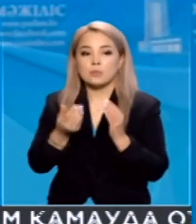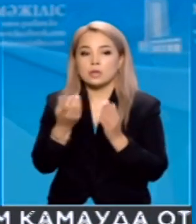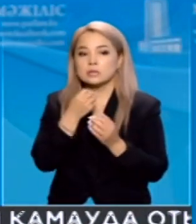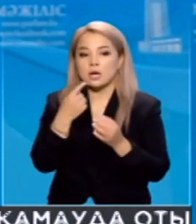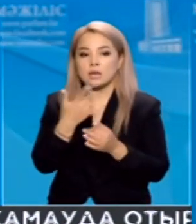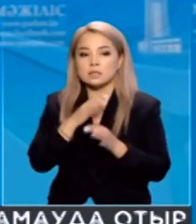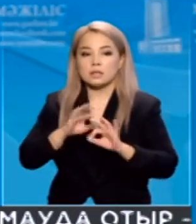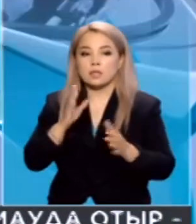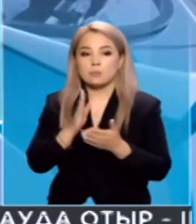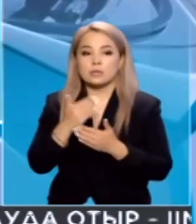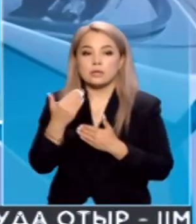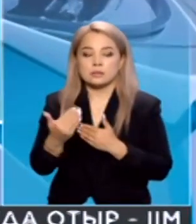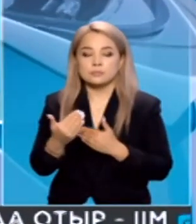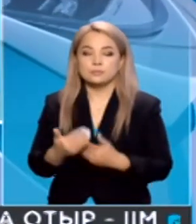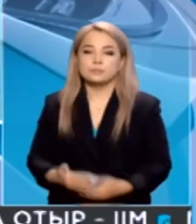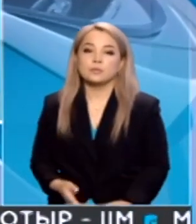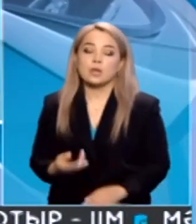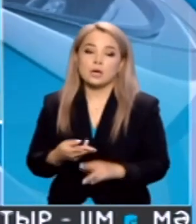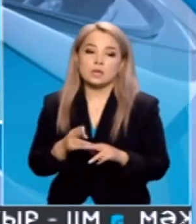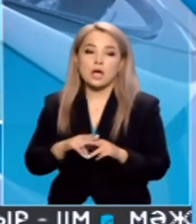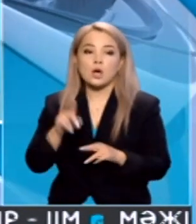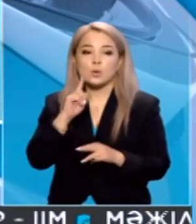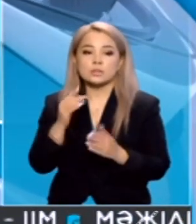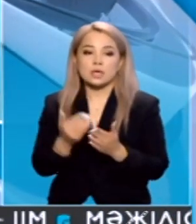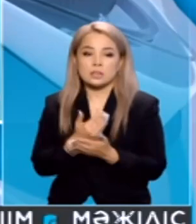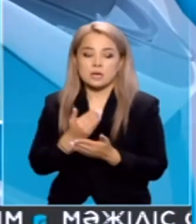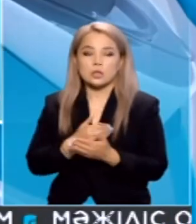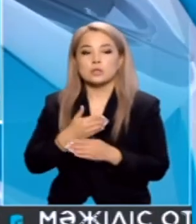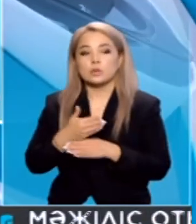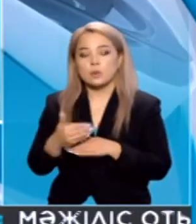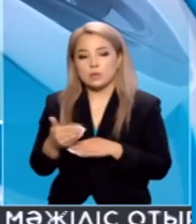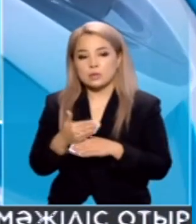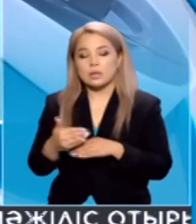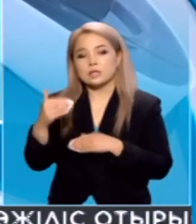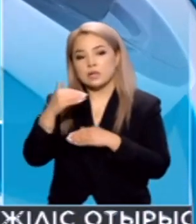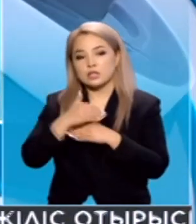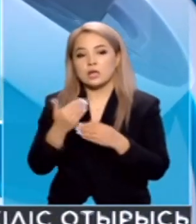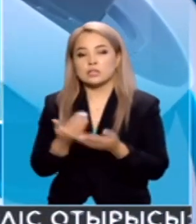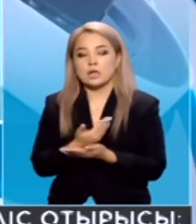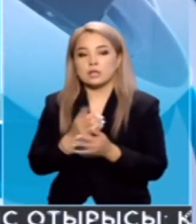берді. Алла, әзірге мендегі ақпарат осы, толығырақ кешкі эфирде айтамыз.